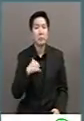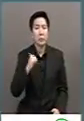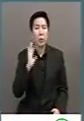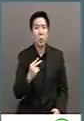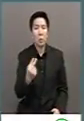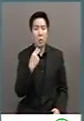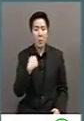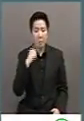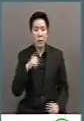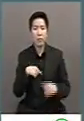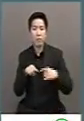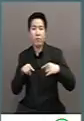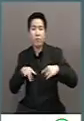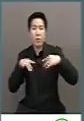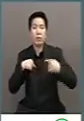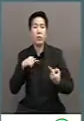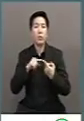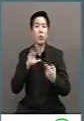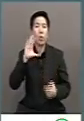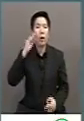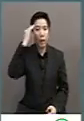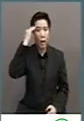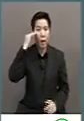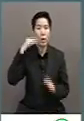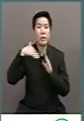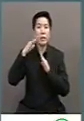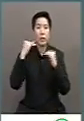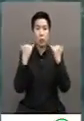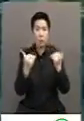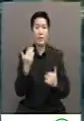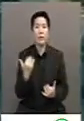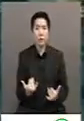จจะถูกมองได้ว่าเป็นศัตรูของนายคิมจองอึนผู้นำเกาหลีเหนือคนปัจจุบันค่ะ